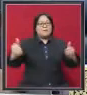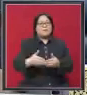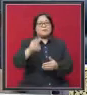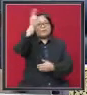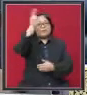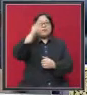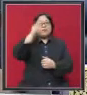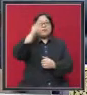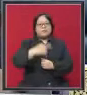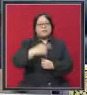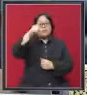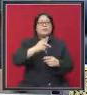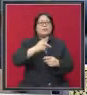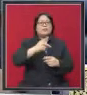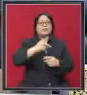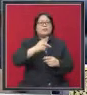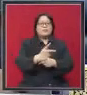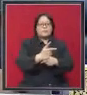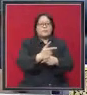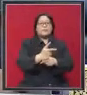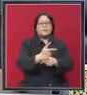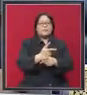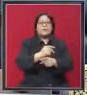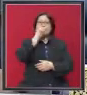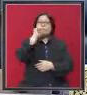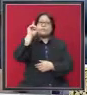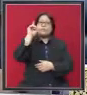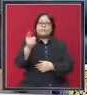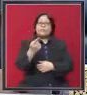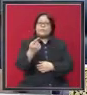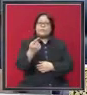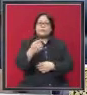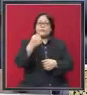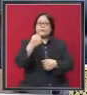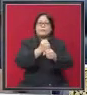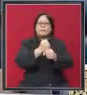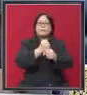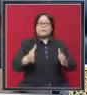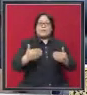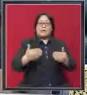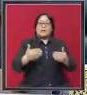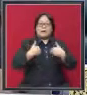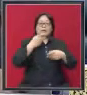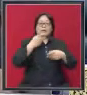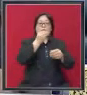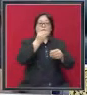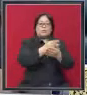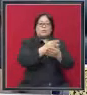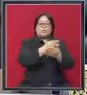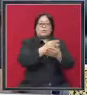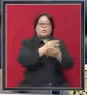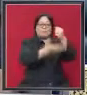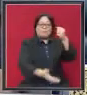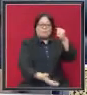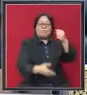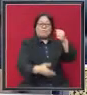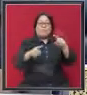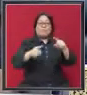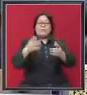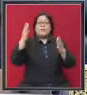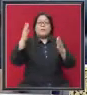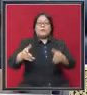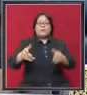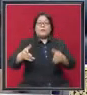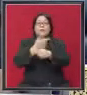oleh kerajaan untuk menjaga bukan sahaja pekerja yang ada simpanan tinggi, tapi yang simpanan